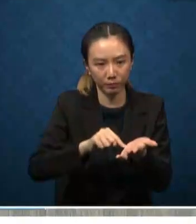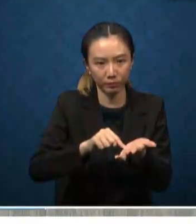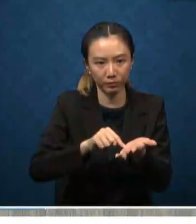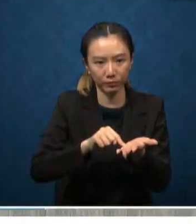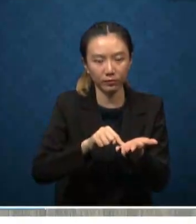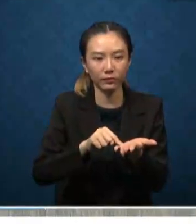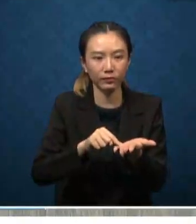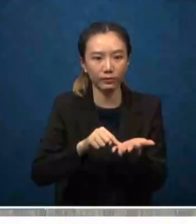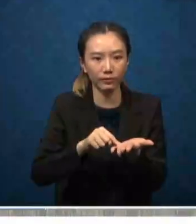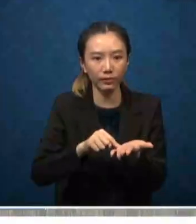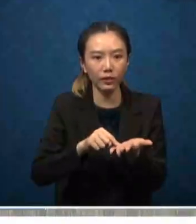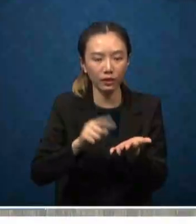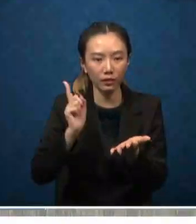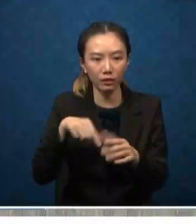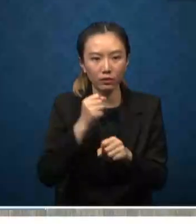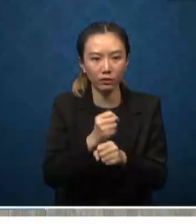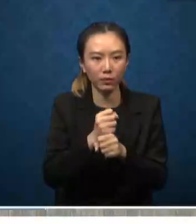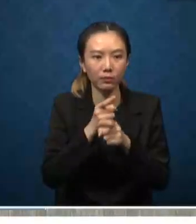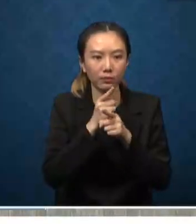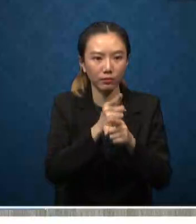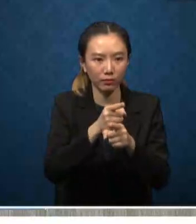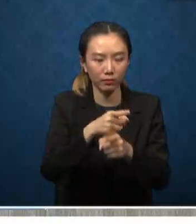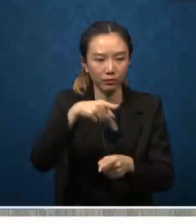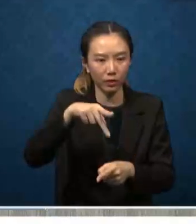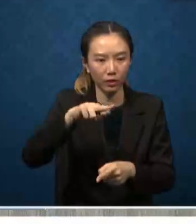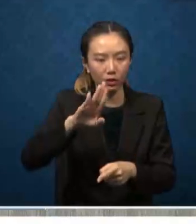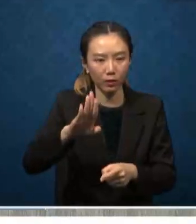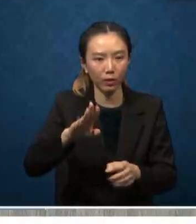ำเนินการตามพระราชบัญญัติมาตรา